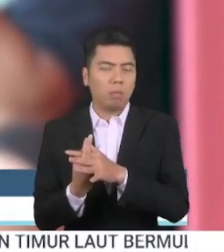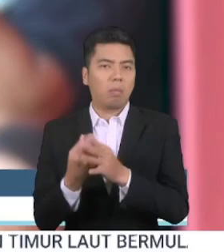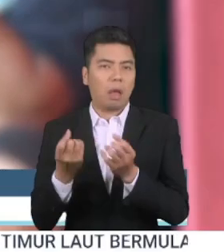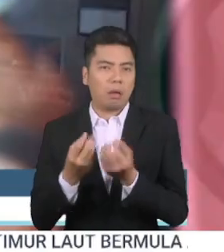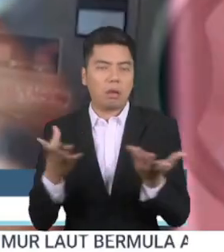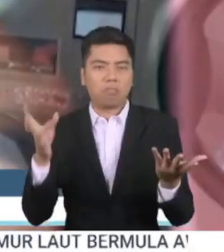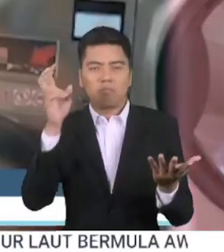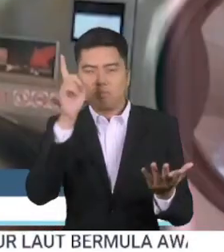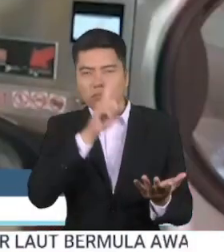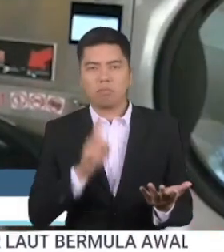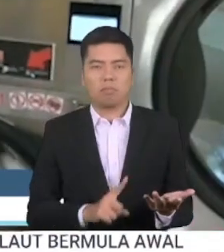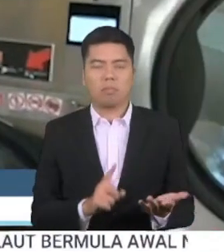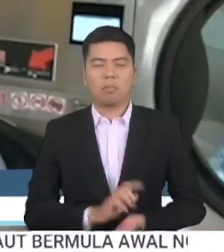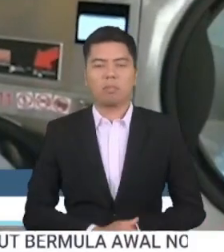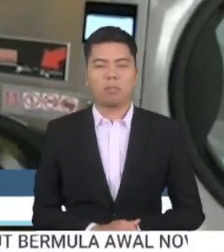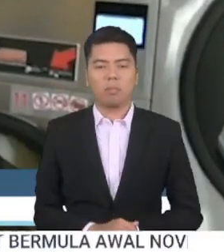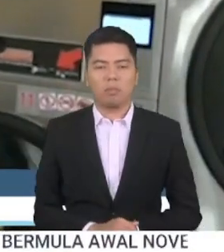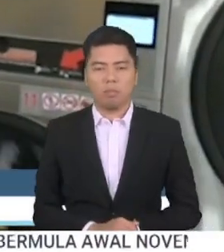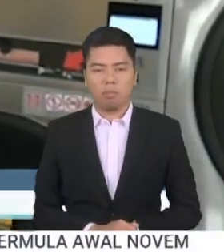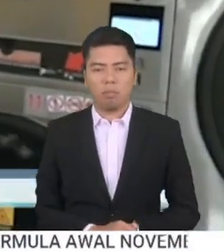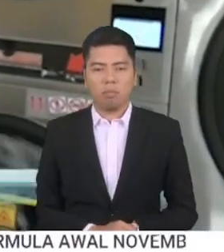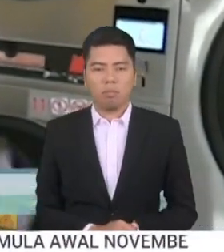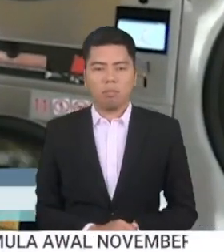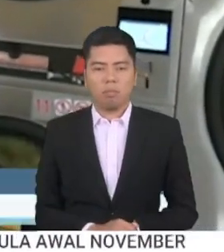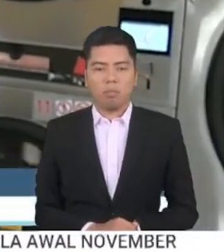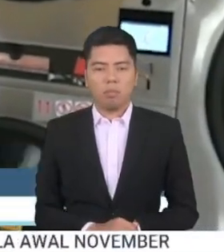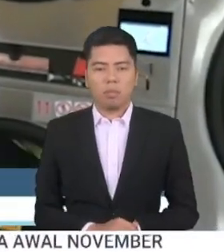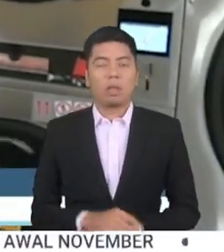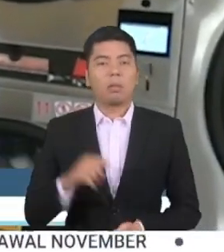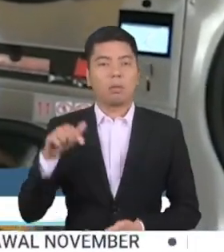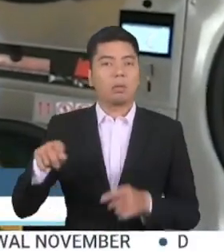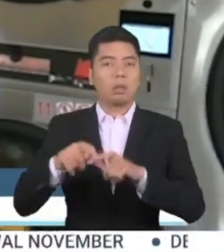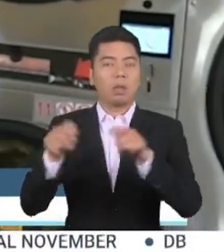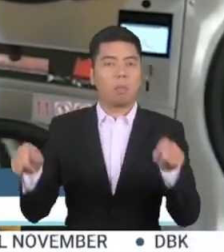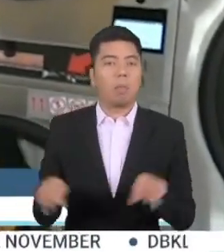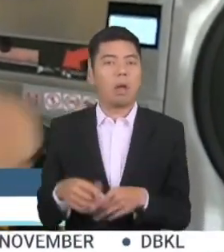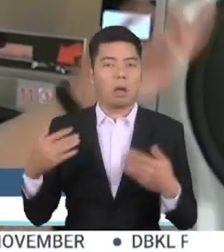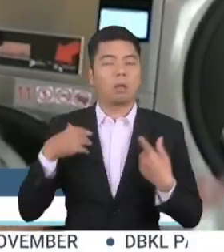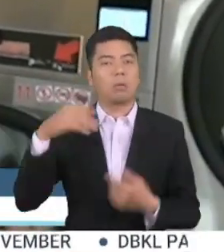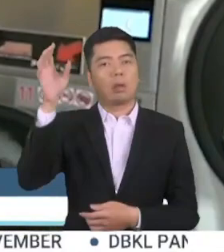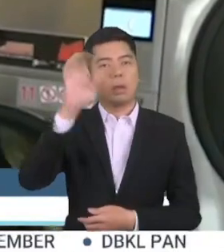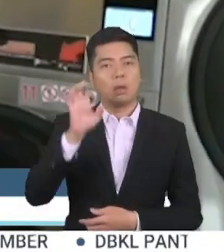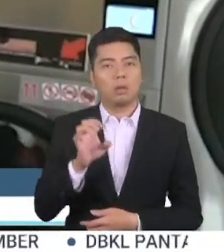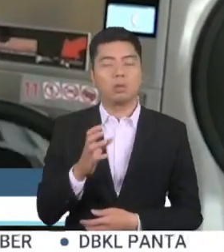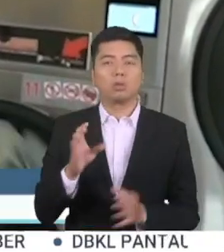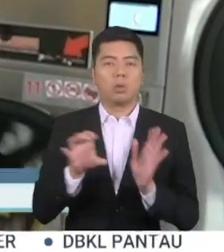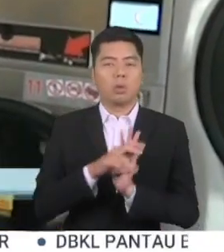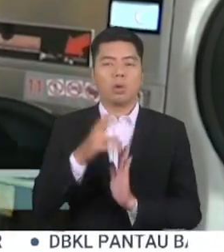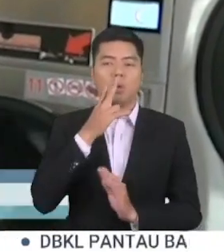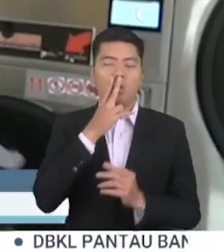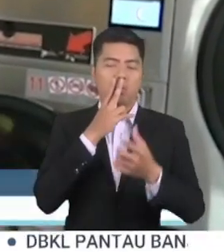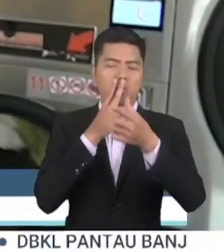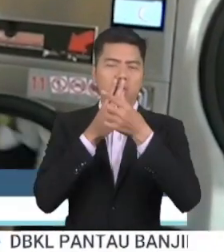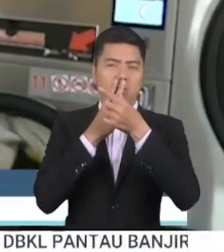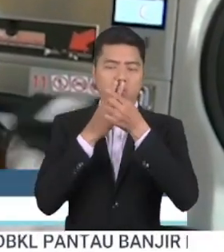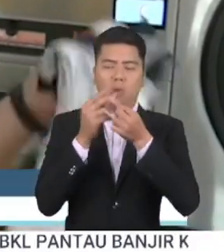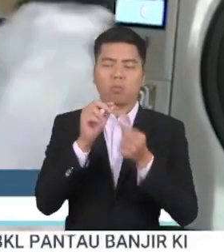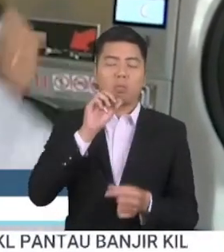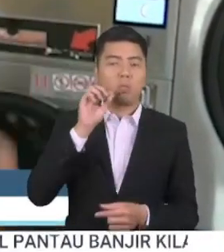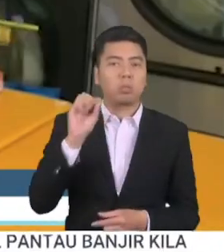serius. Ini kawasan ada elektrik. So, kalau puntung tu terkena ke, dah meletup pula